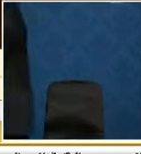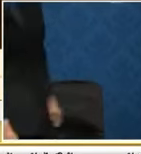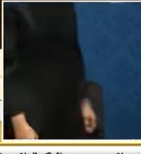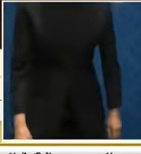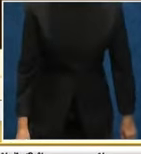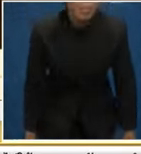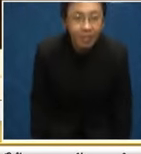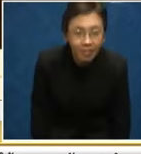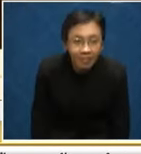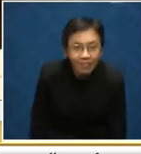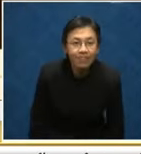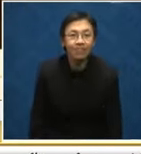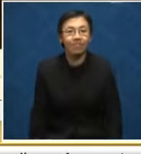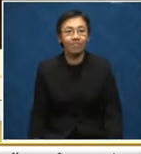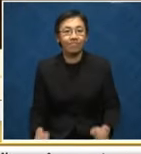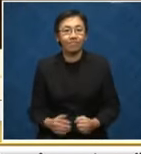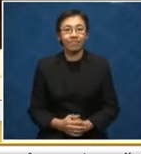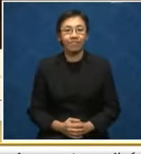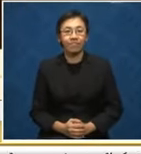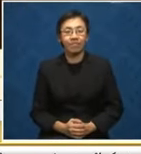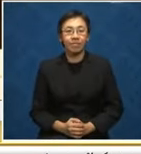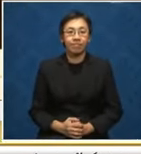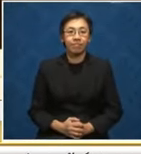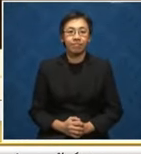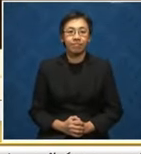ครับต่อไป